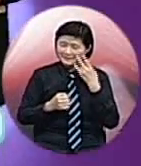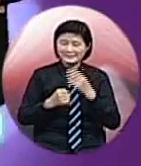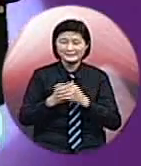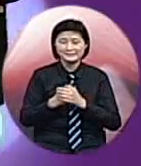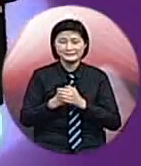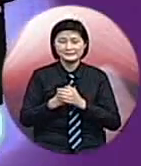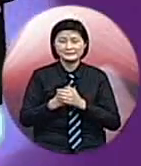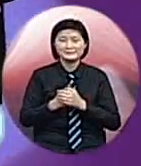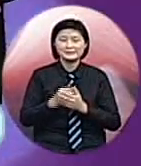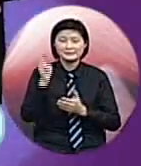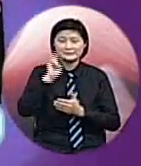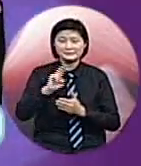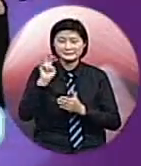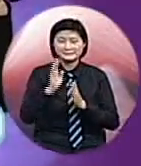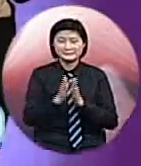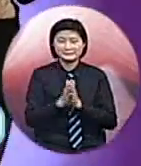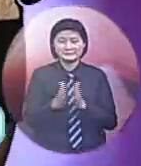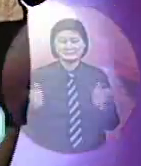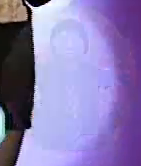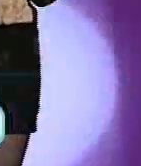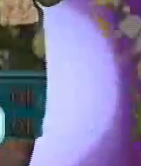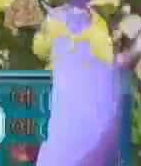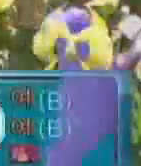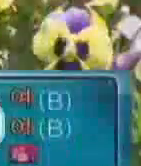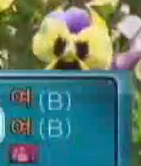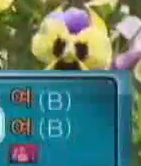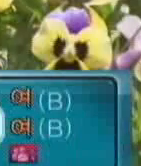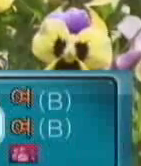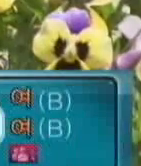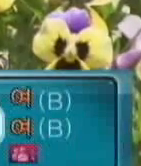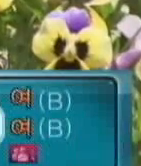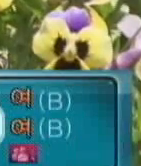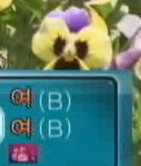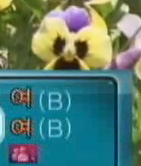자, 음악 드리겠습니다. 음악 갑시다.